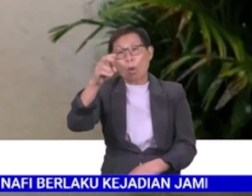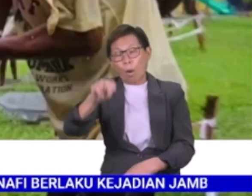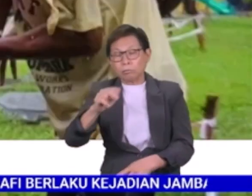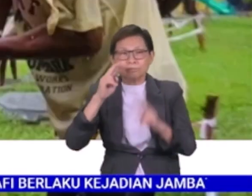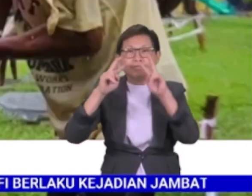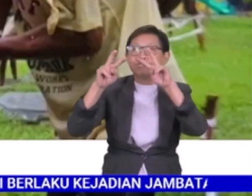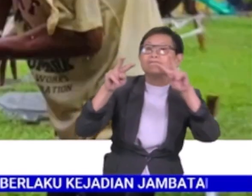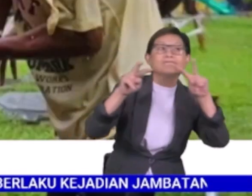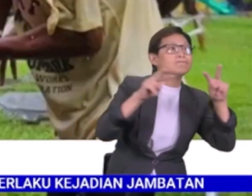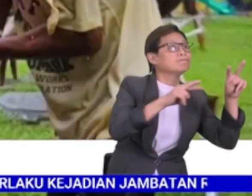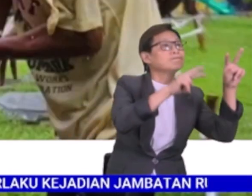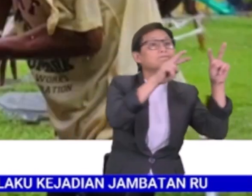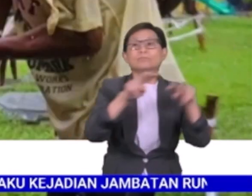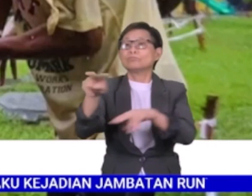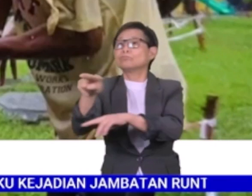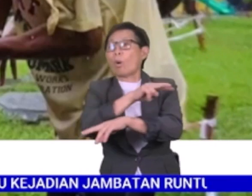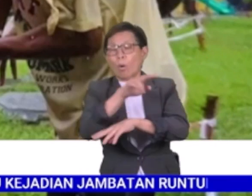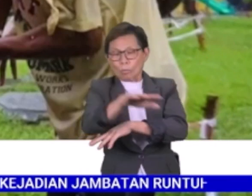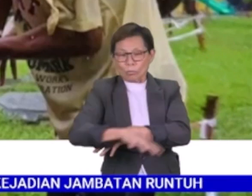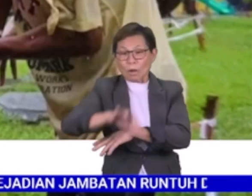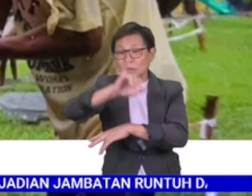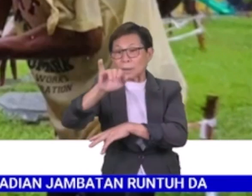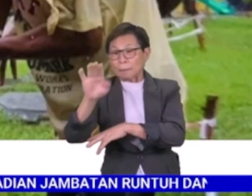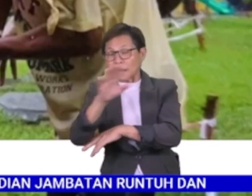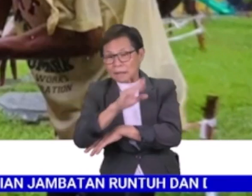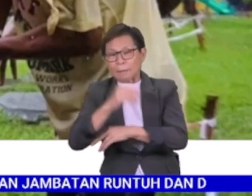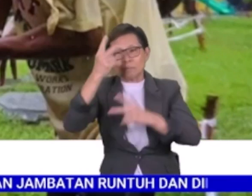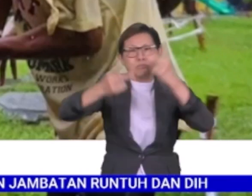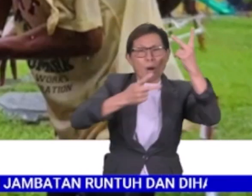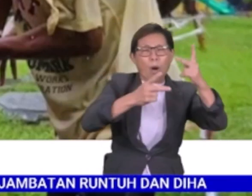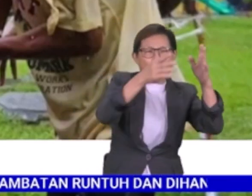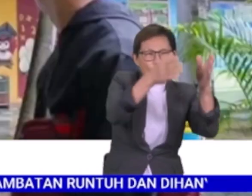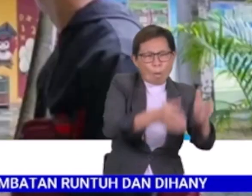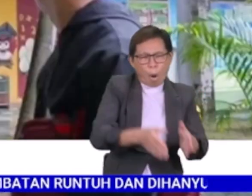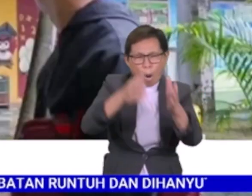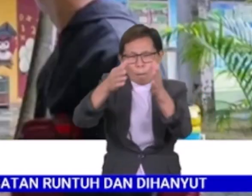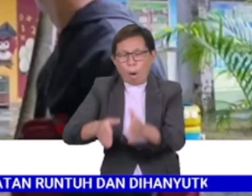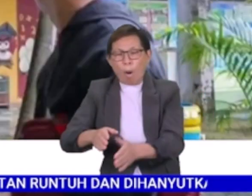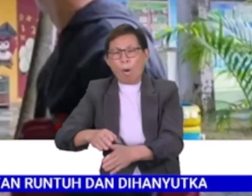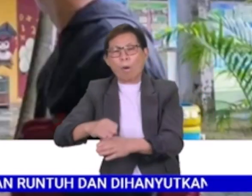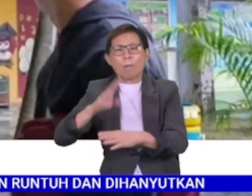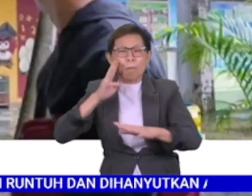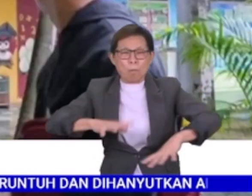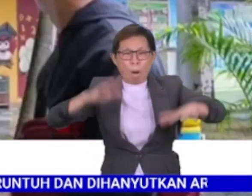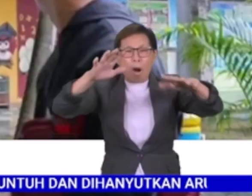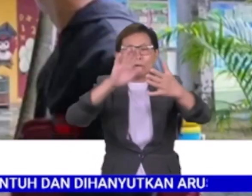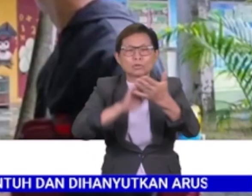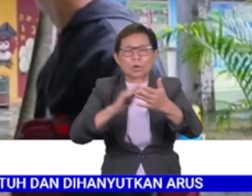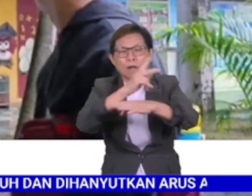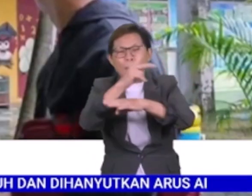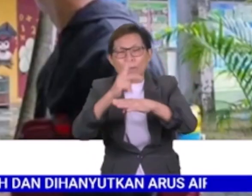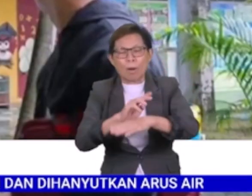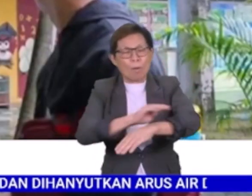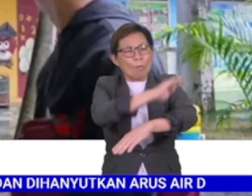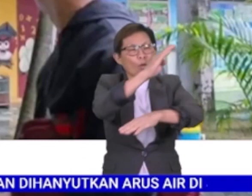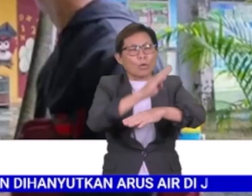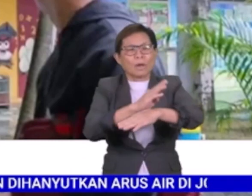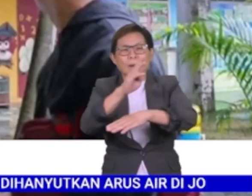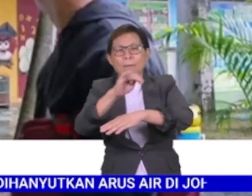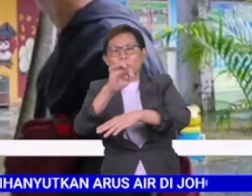Hafiz meninjau situasi banjir di sekitar Johor Baru serta melawan penduduk terjelas di PPS sekolah kebangsaan Bukit Mutiara